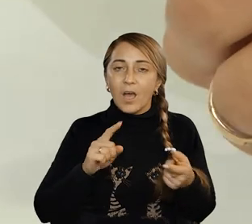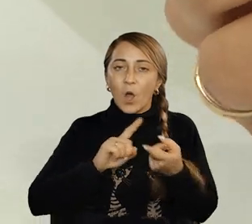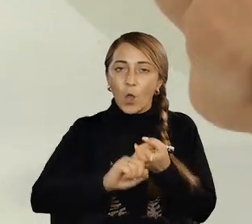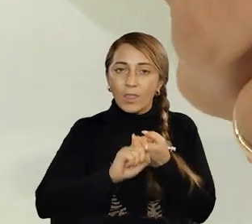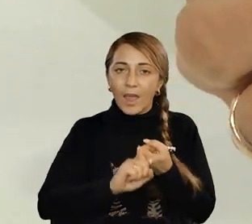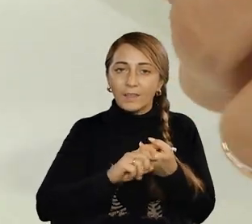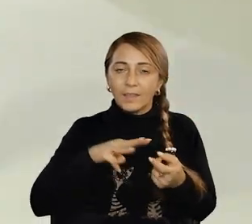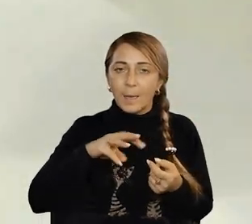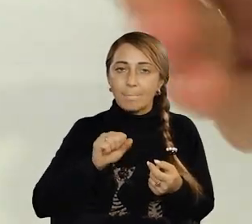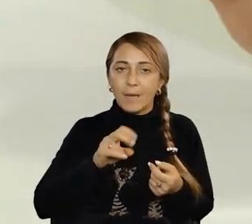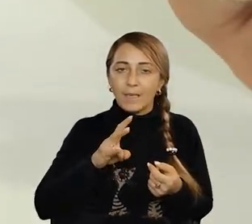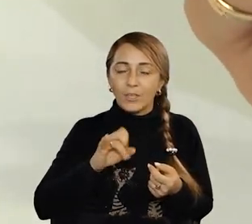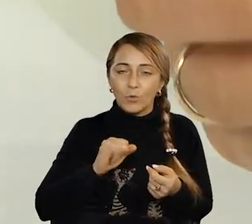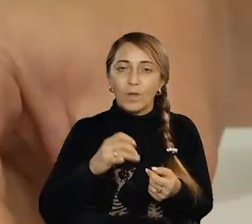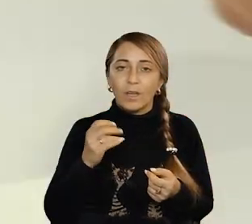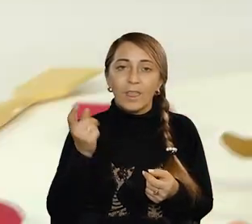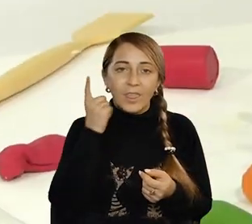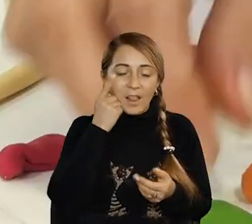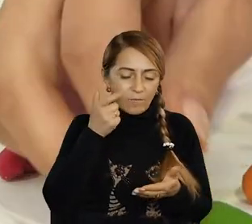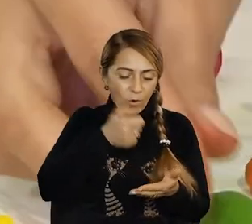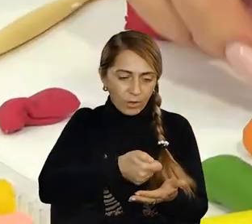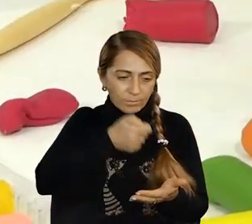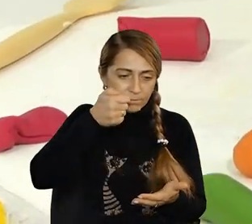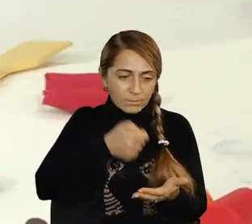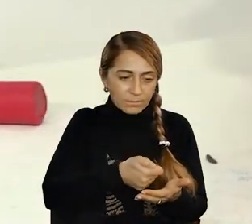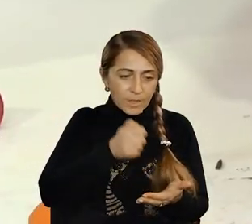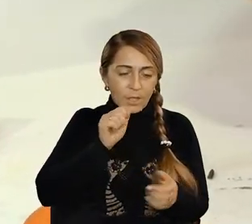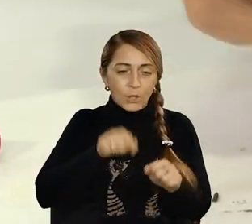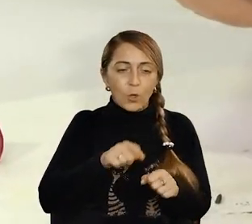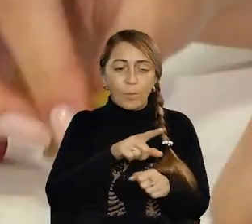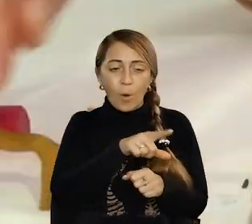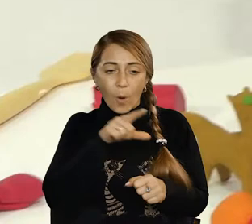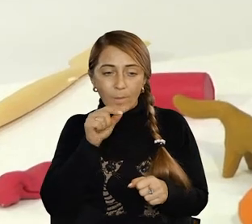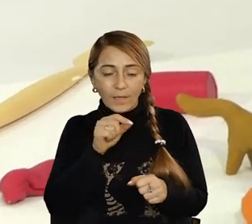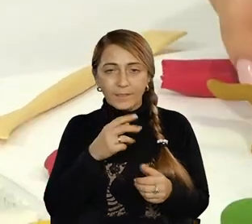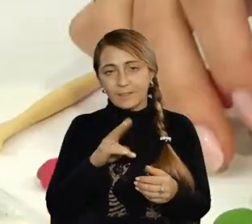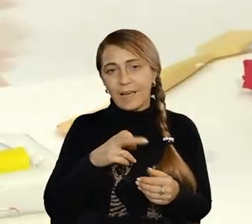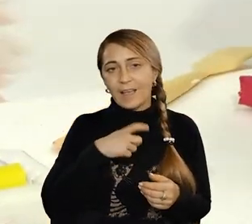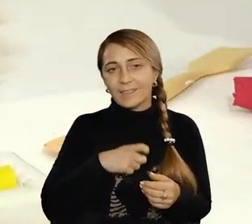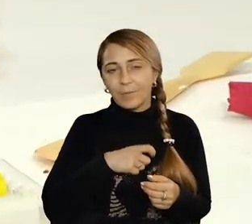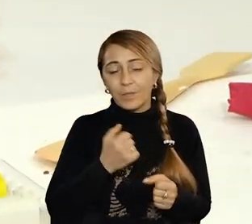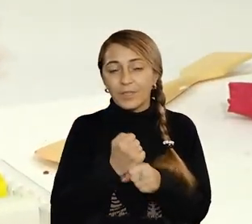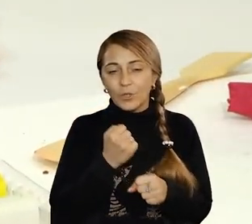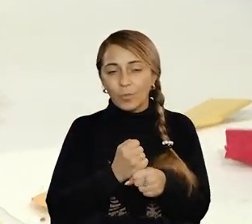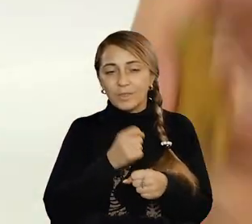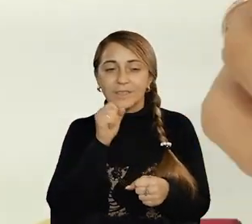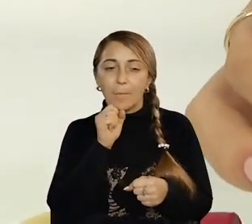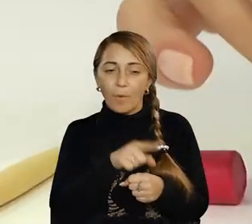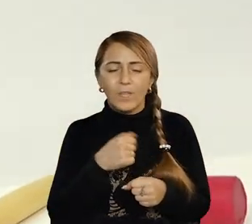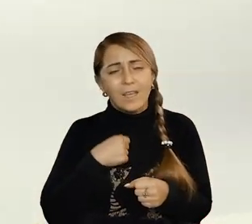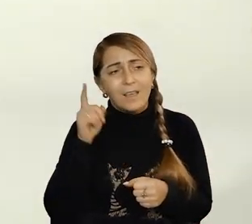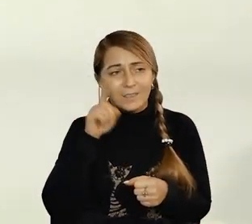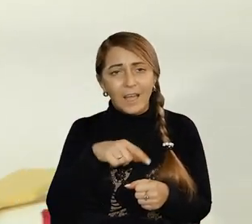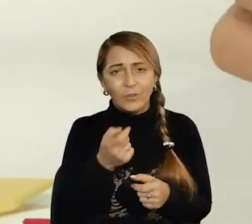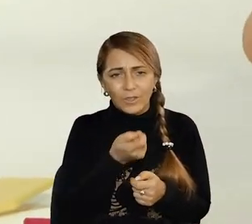QR-коди сканують телефоном і заходять у мапу страв, щоб обрати щось для себе та зробити замовлення. Я знаю,